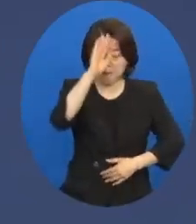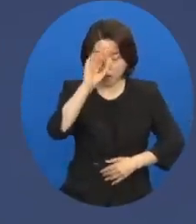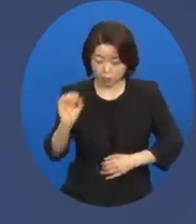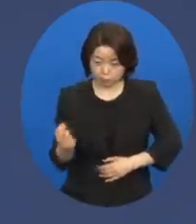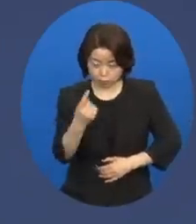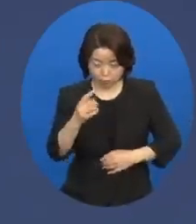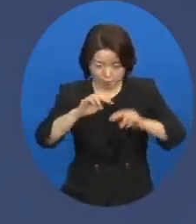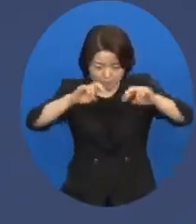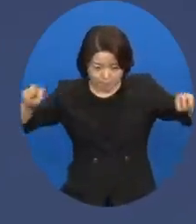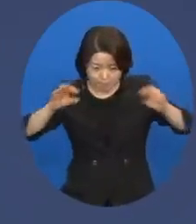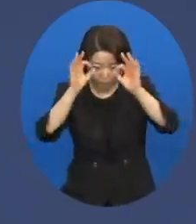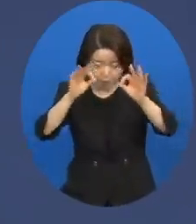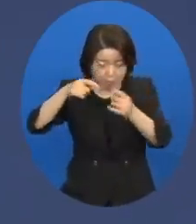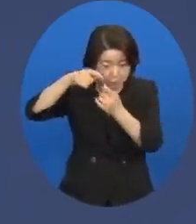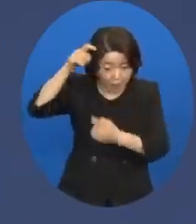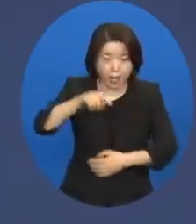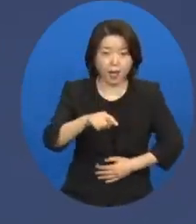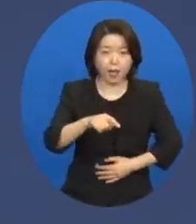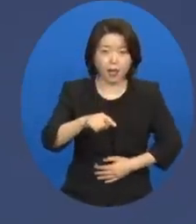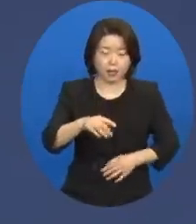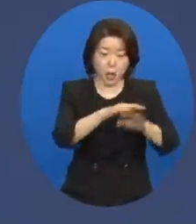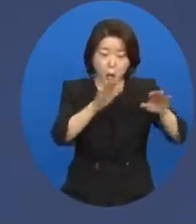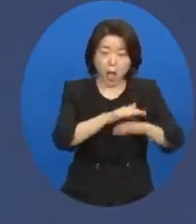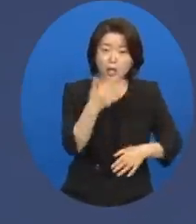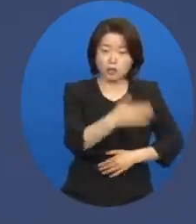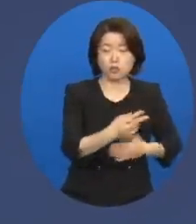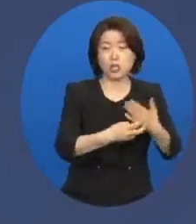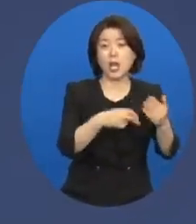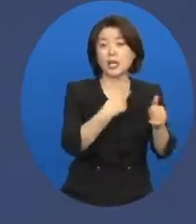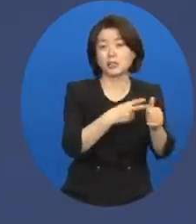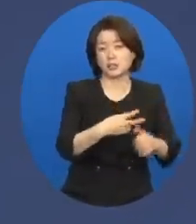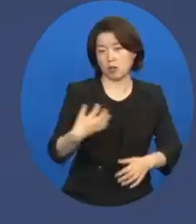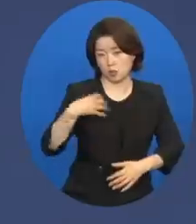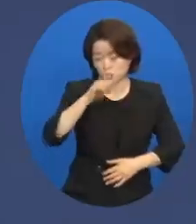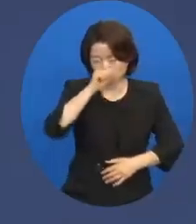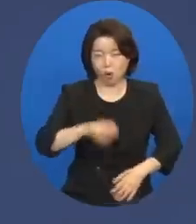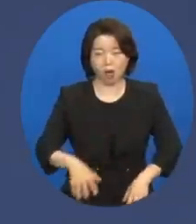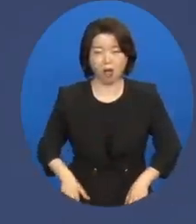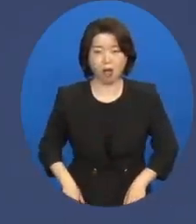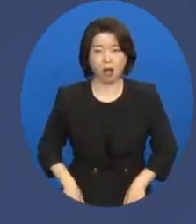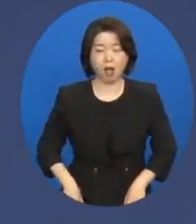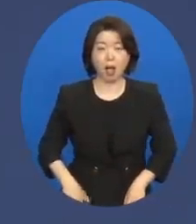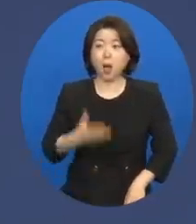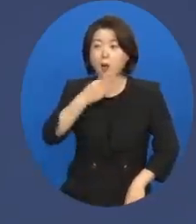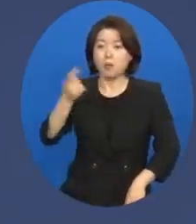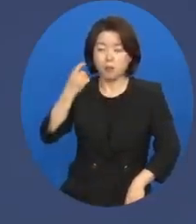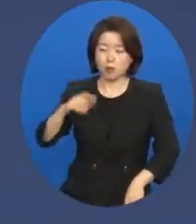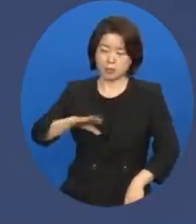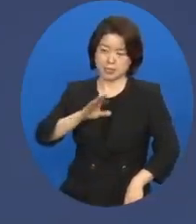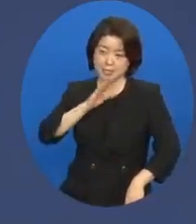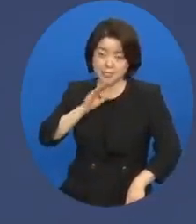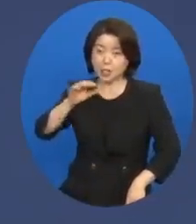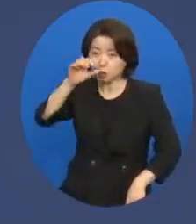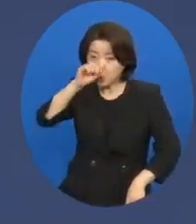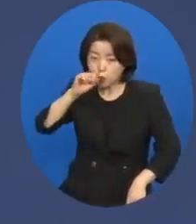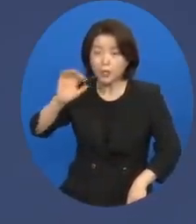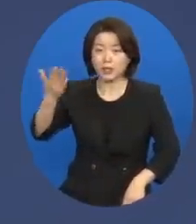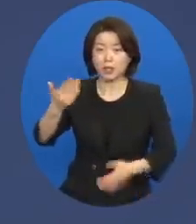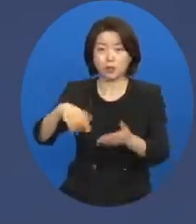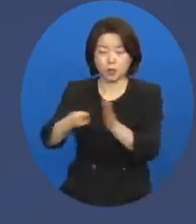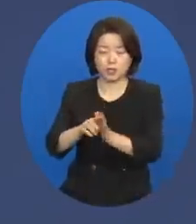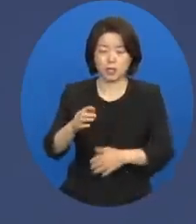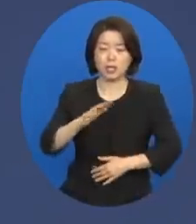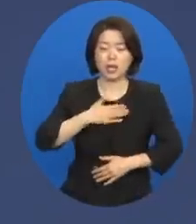찾아서 해결해 주는 의사가 좋은 의사고 책임 있는 의사예요. 복음이 만약 우리에게 복음이 되려면 내 인생에 진짜 나는